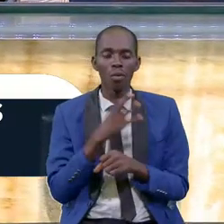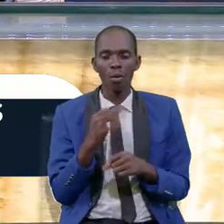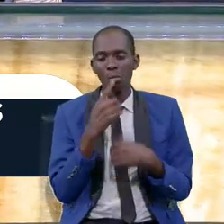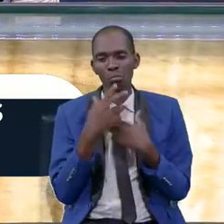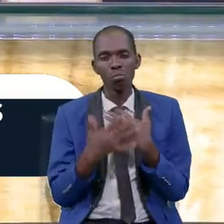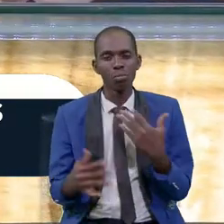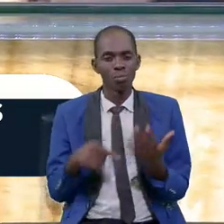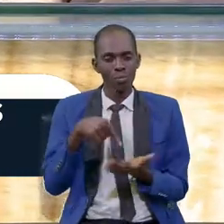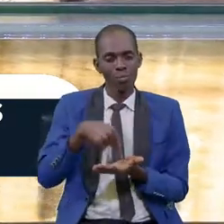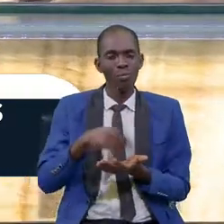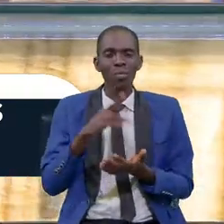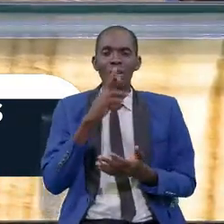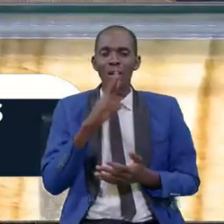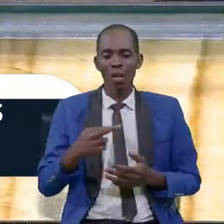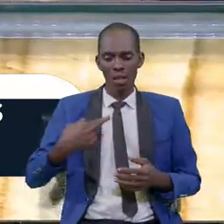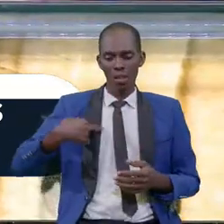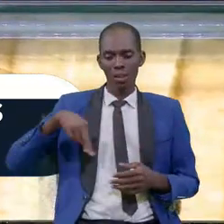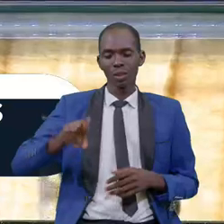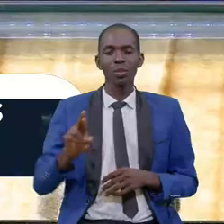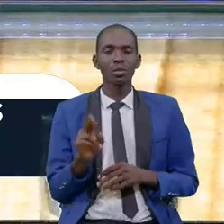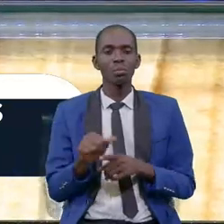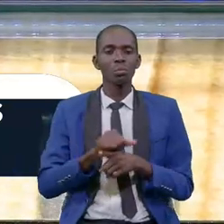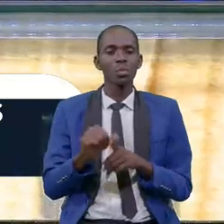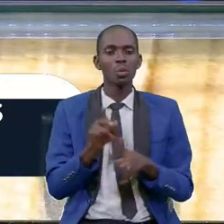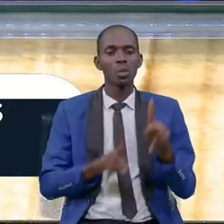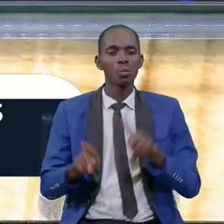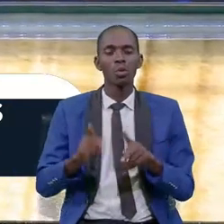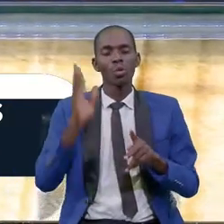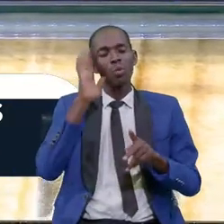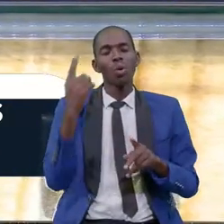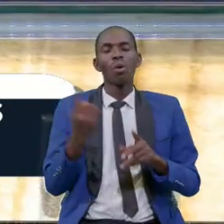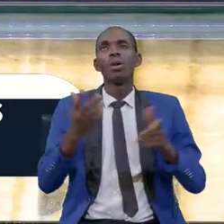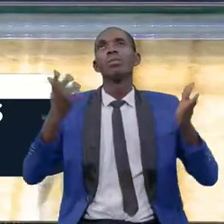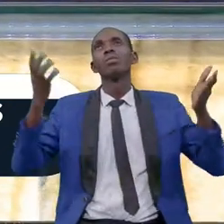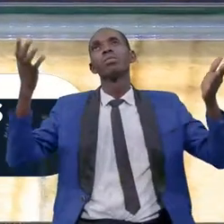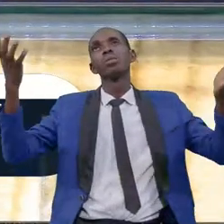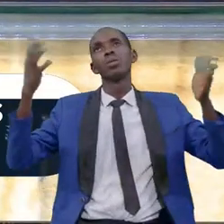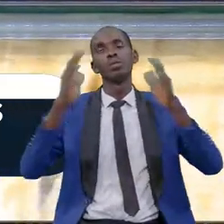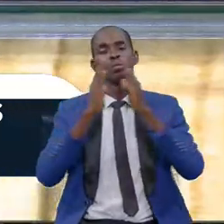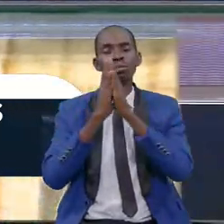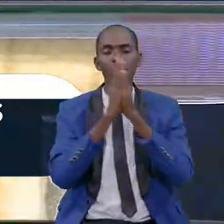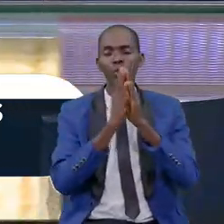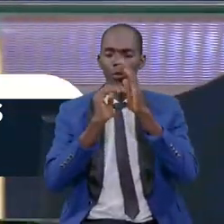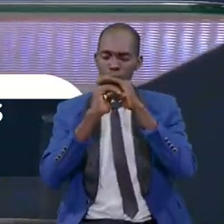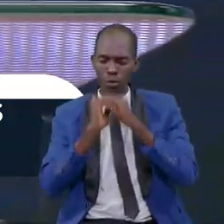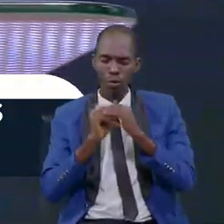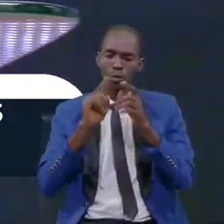Ils sont des religieux. Ils étendent les mains en prière devant Dieu et adorent Dieu.